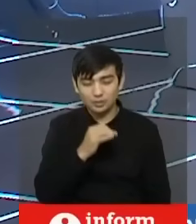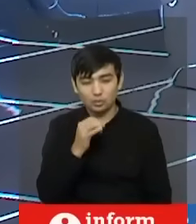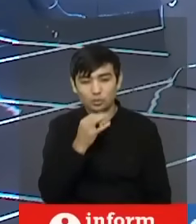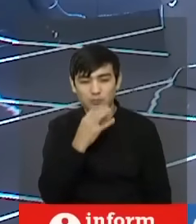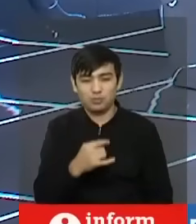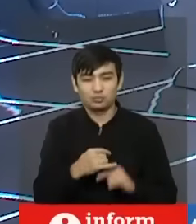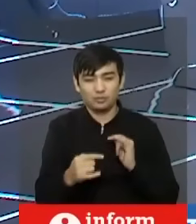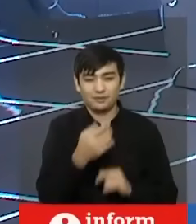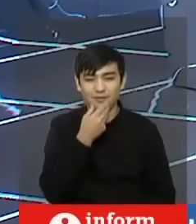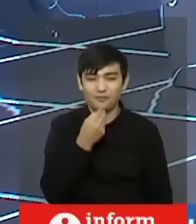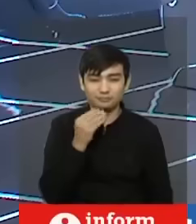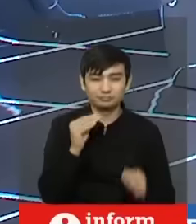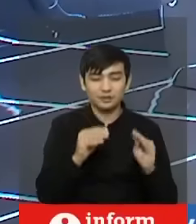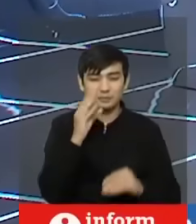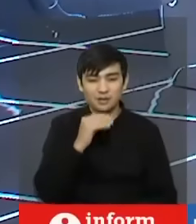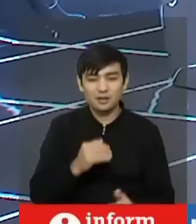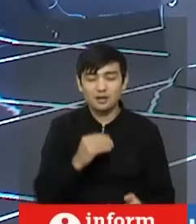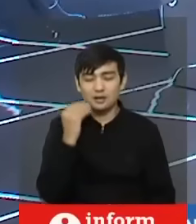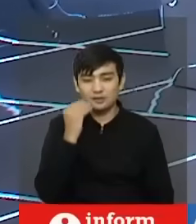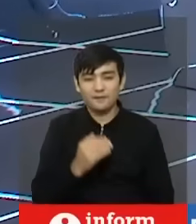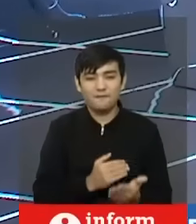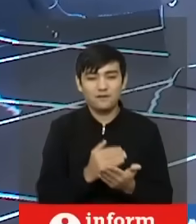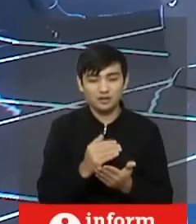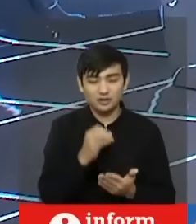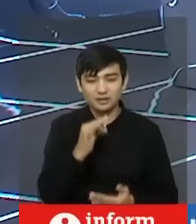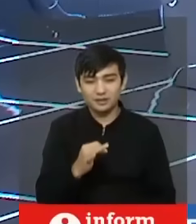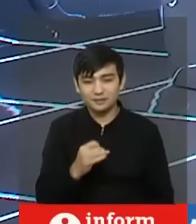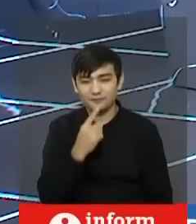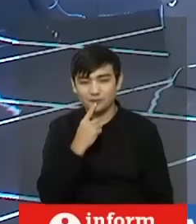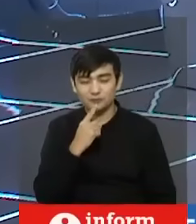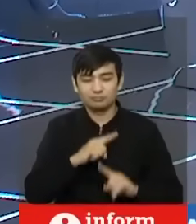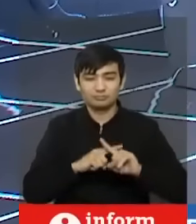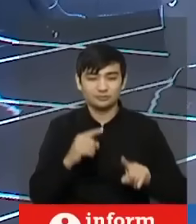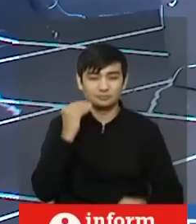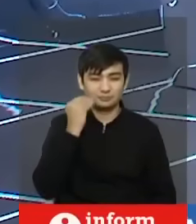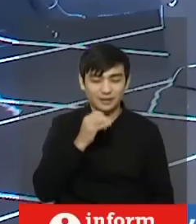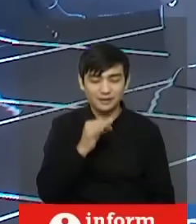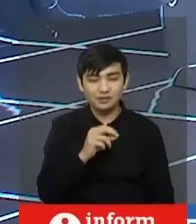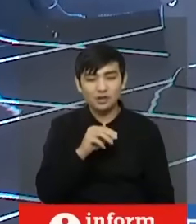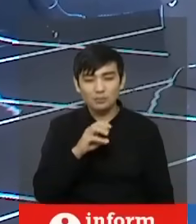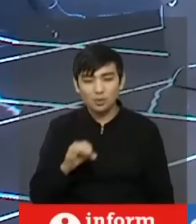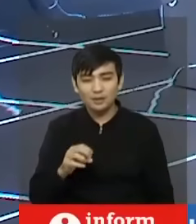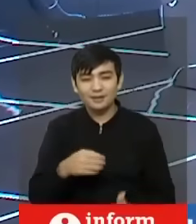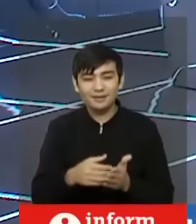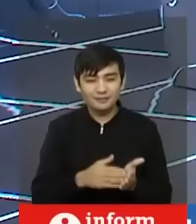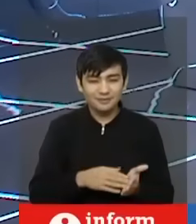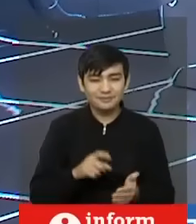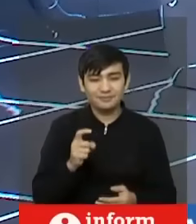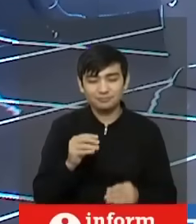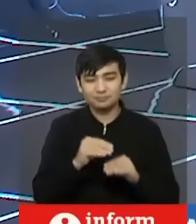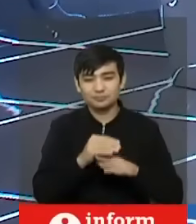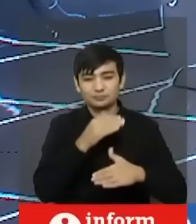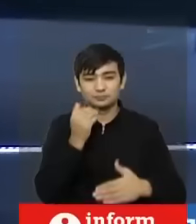жоғары сапалы түршіктелген қара кениялық шай. Қаны қары жарқын дәмді. Чемпион Кения Сансетке бояғыштар мен дәмдеуіштер